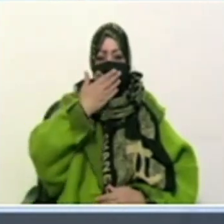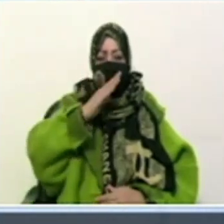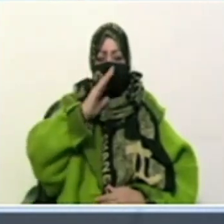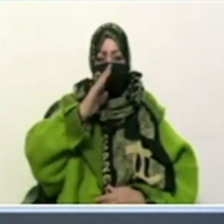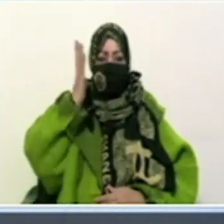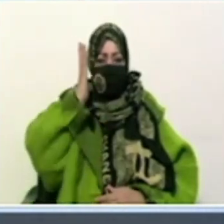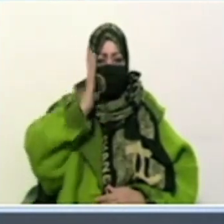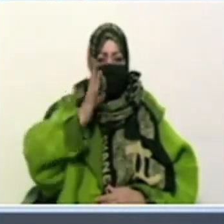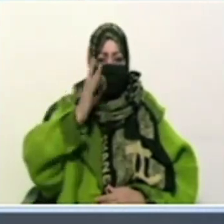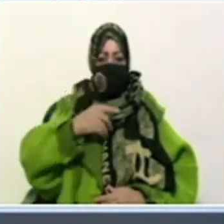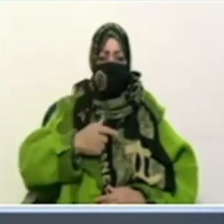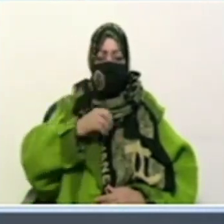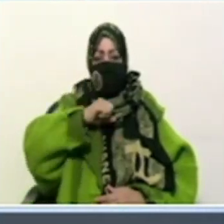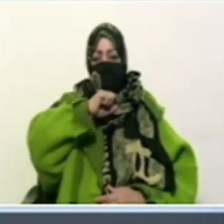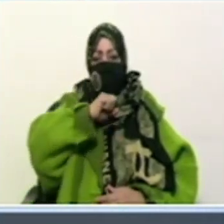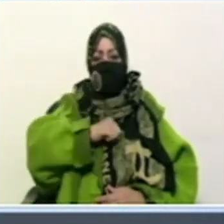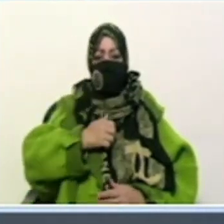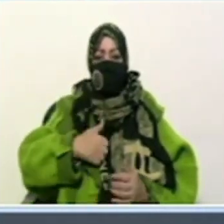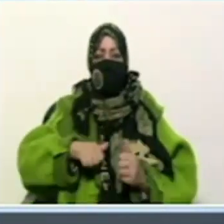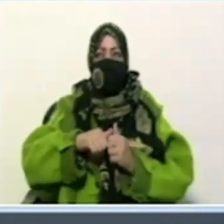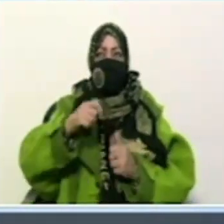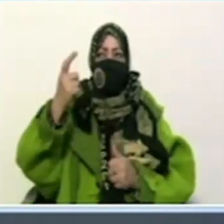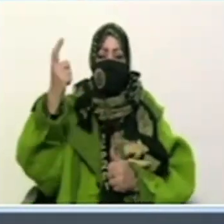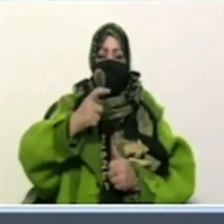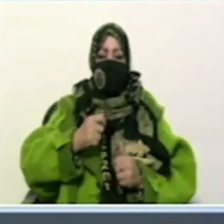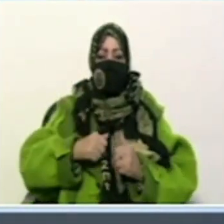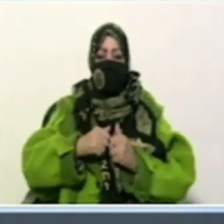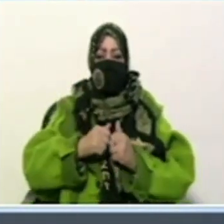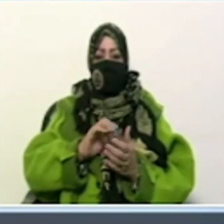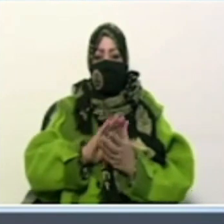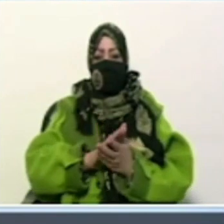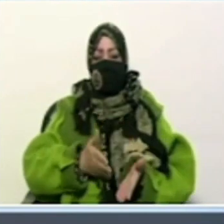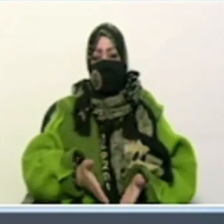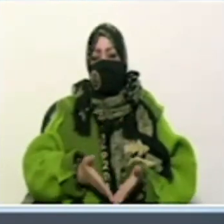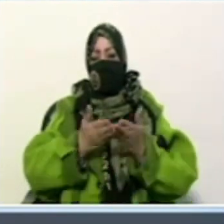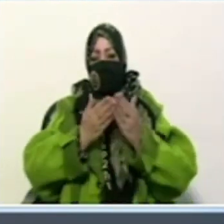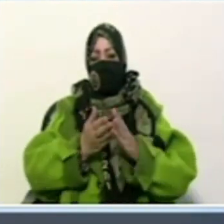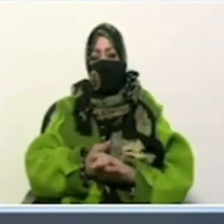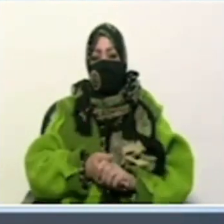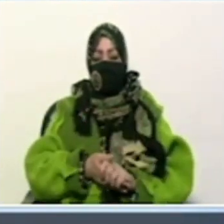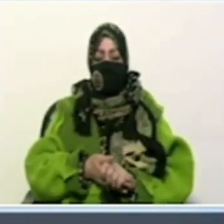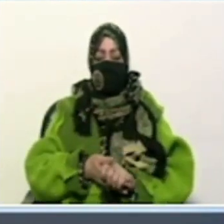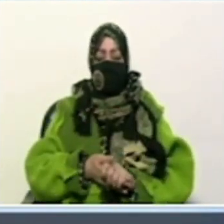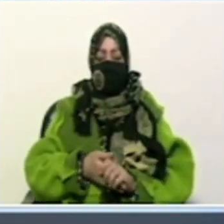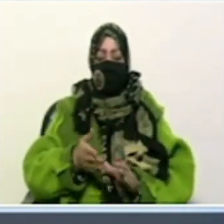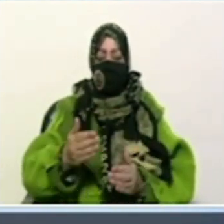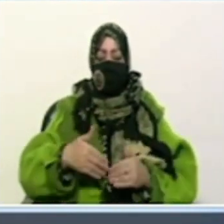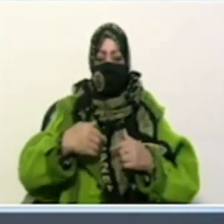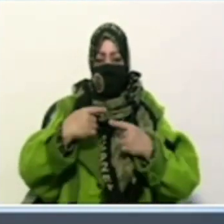المشاهدون والمتابعون لنكمل حلقتنا بإذن الله. أذكركم بأرقام البرنامج